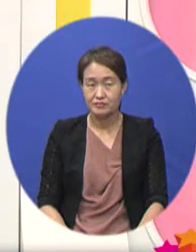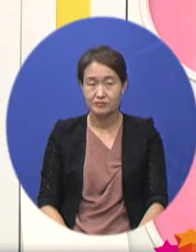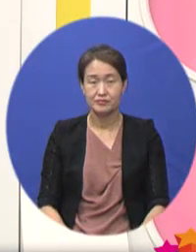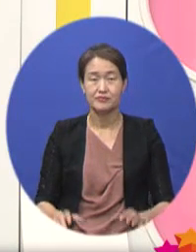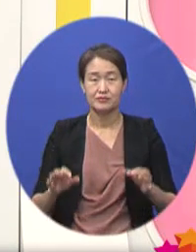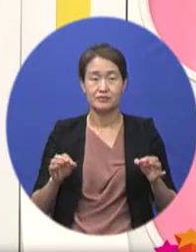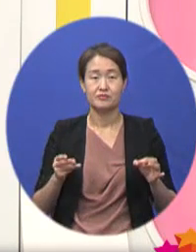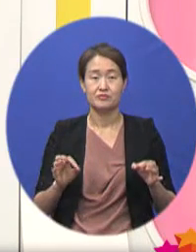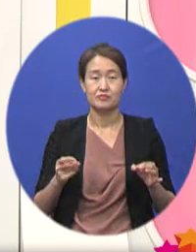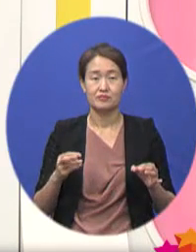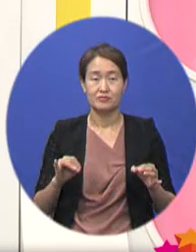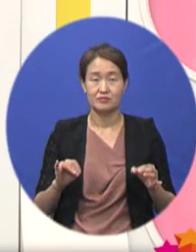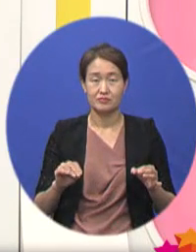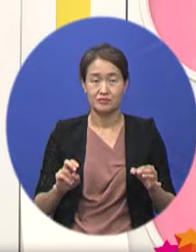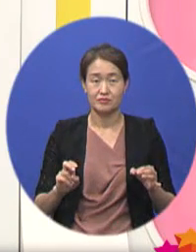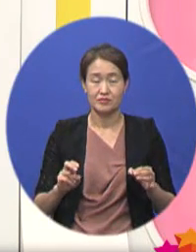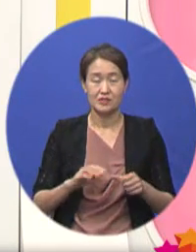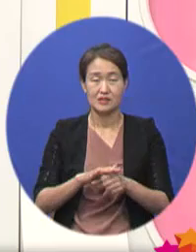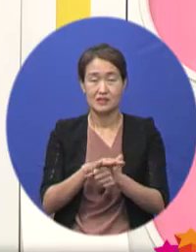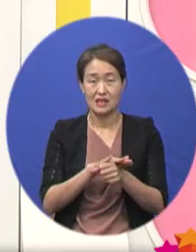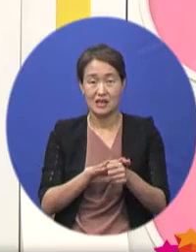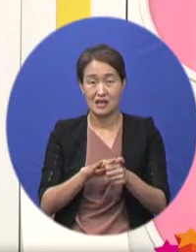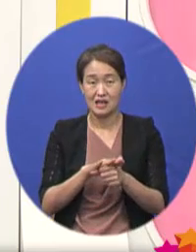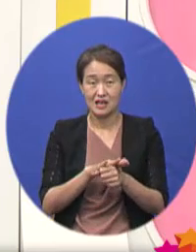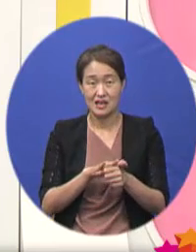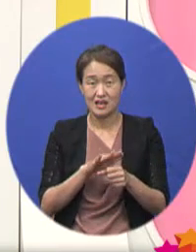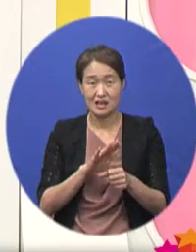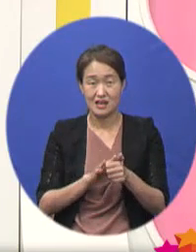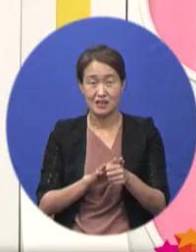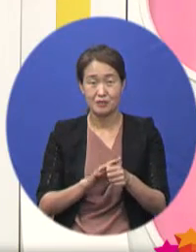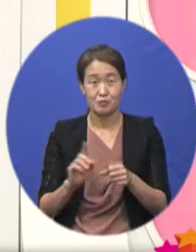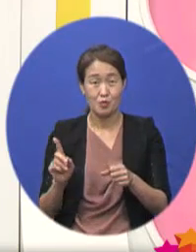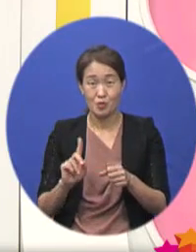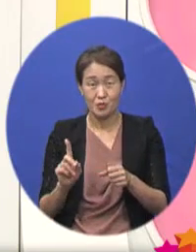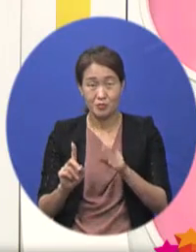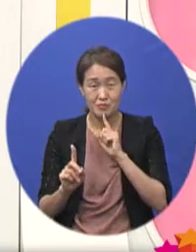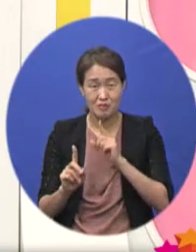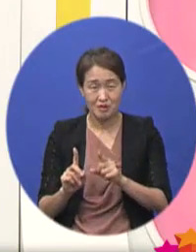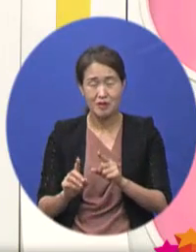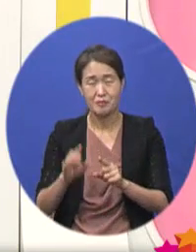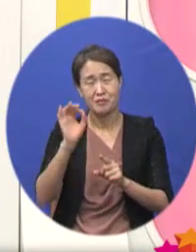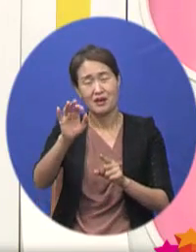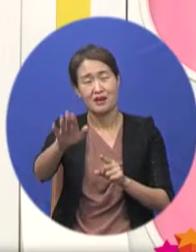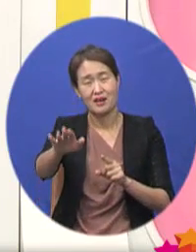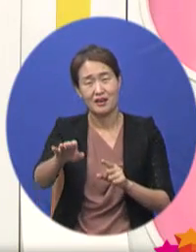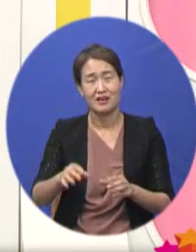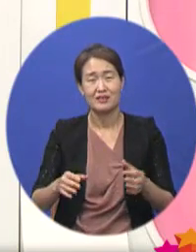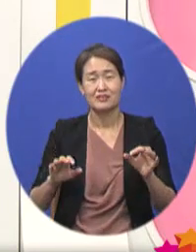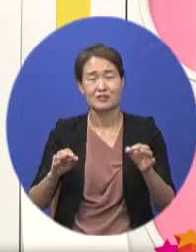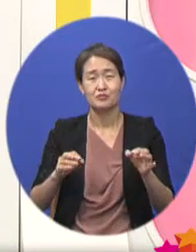김영님 씨 노래 사랑은 무승부. 아니요, 사랑은 무승부. 김영님 씨 노래도 좋지만은.